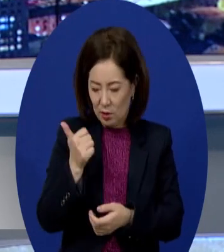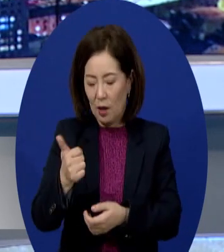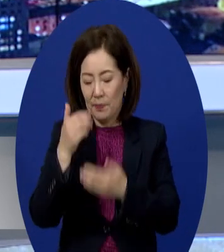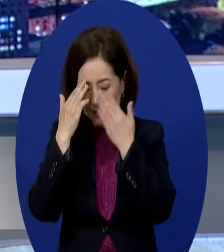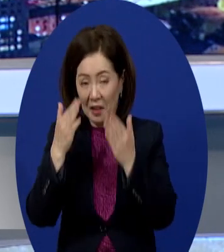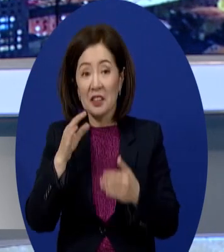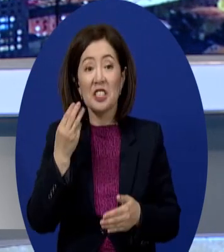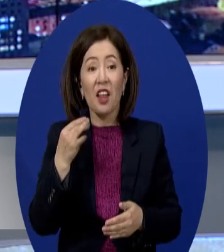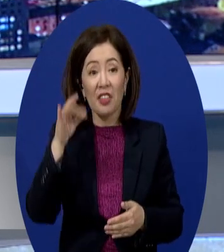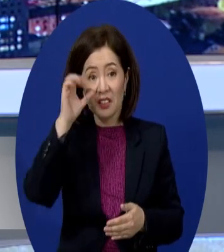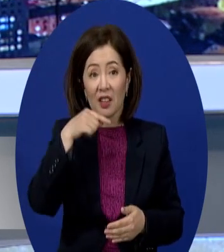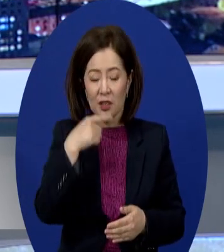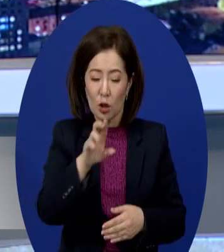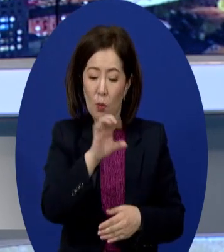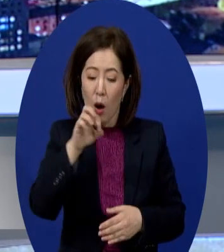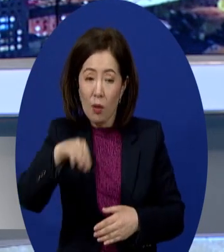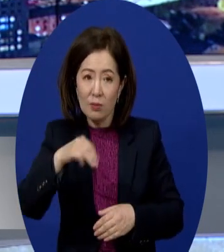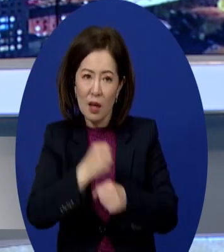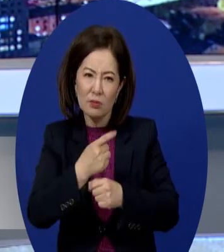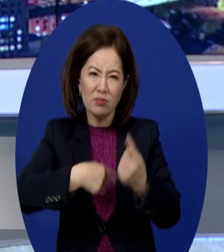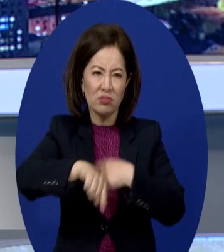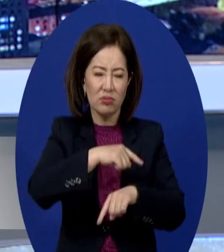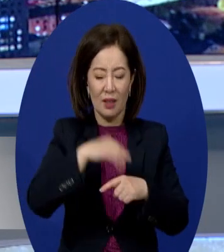ажиллагааг хэвийн горимд оруулах хүртэл байнгын ажиллагаатай